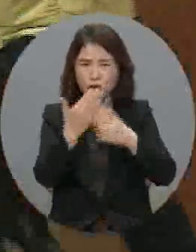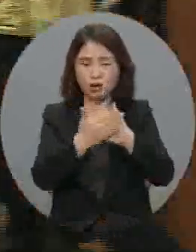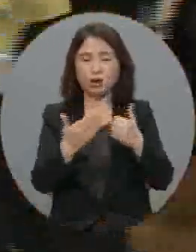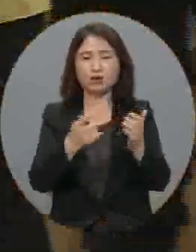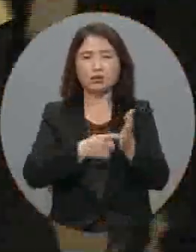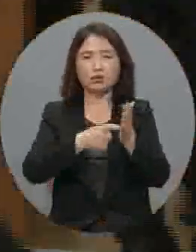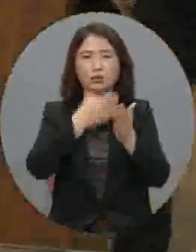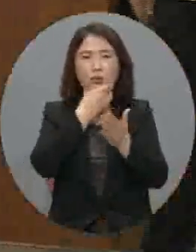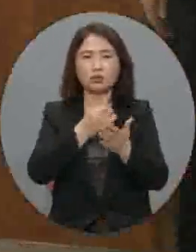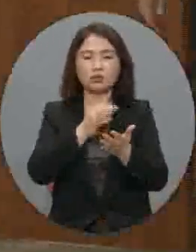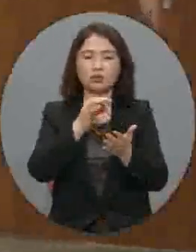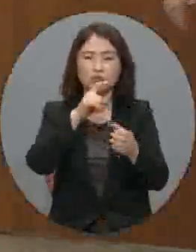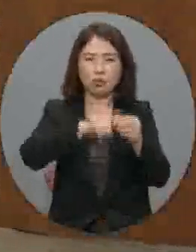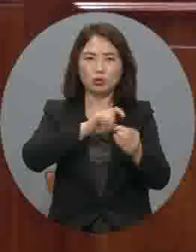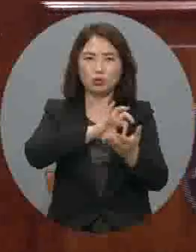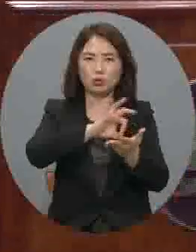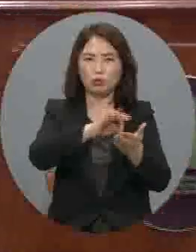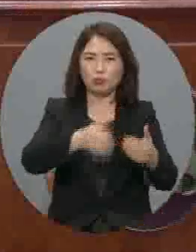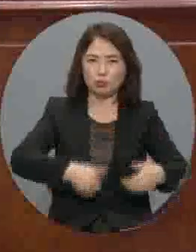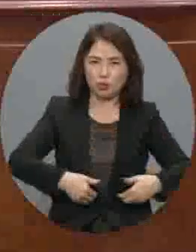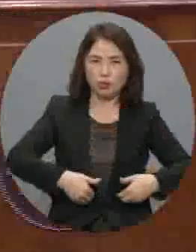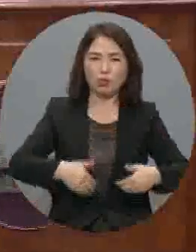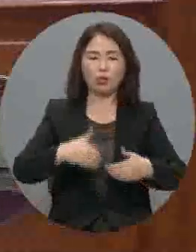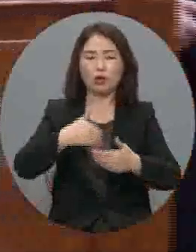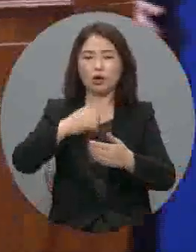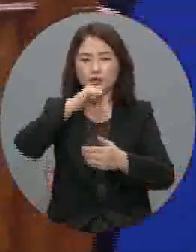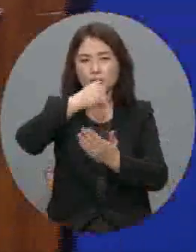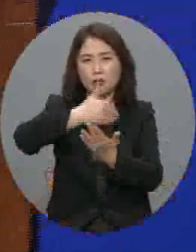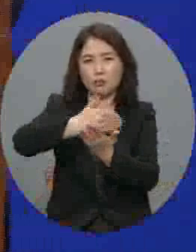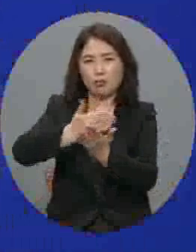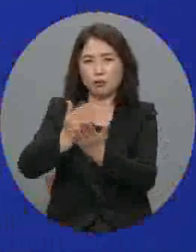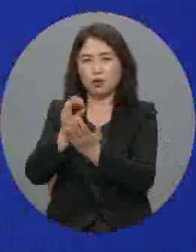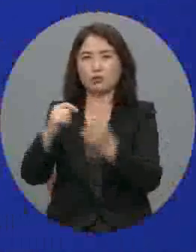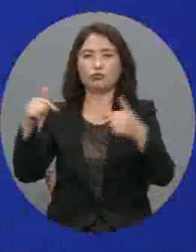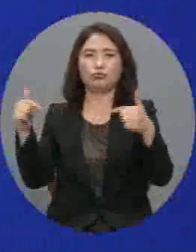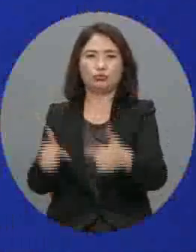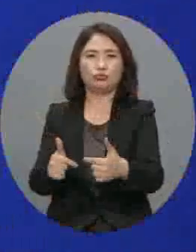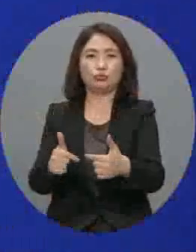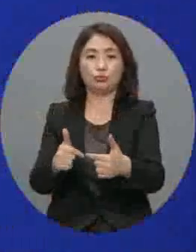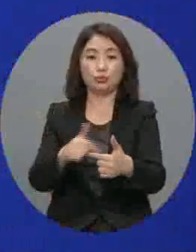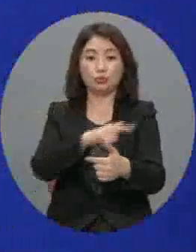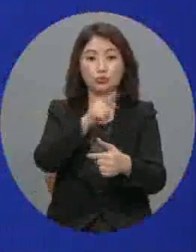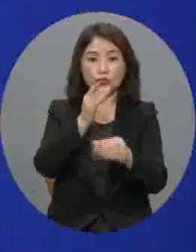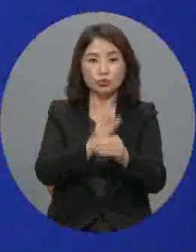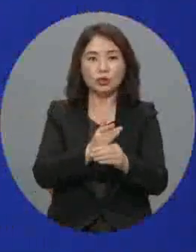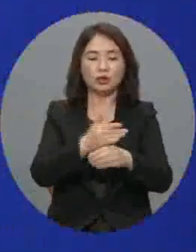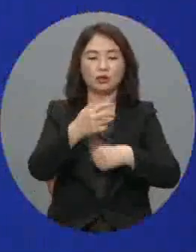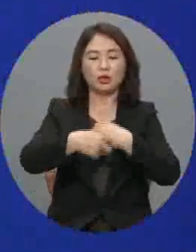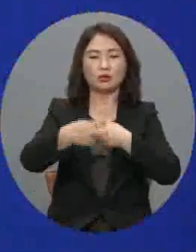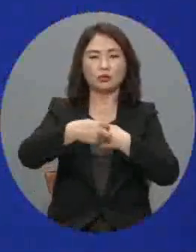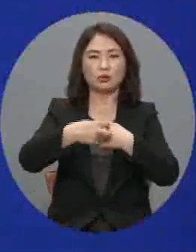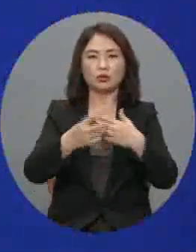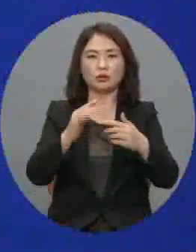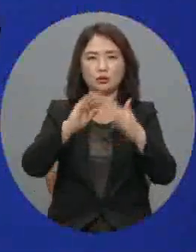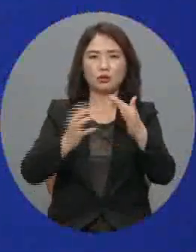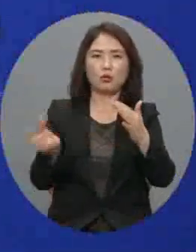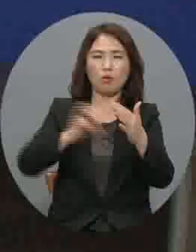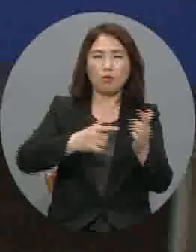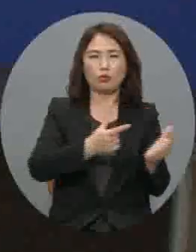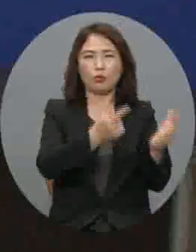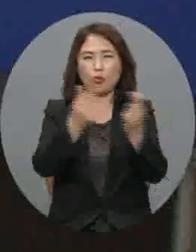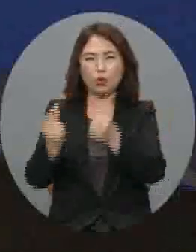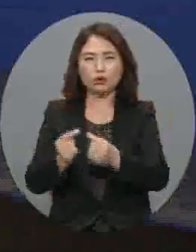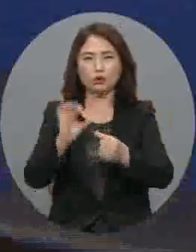긴급복지 지원금 등에 돈을 써야 한다며 거의 모든 분야의 예산을 삭감했는데 이 과정에서 대구의료원에도